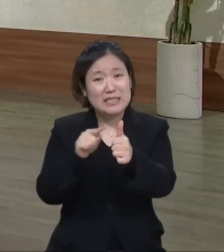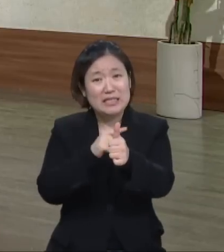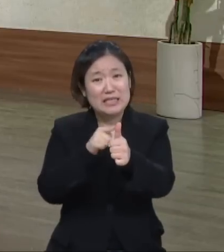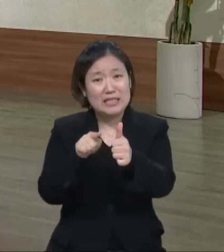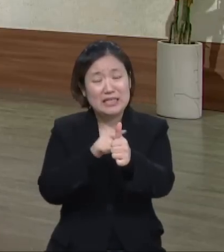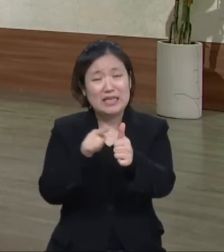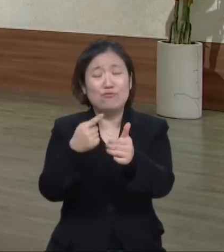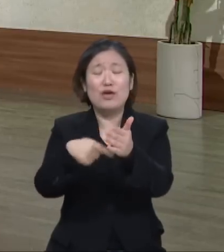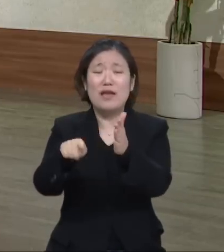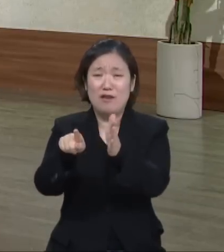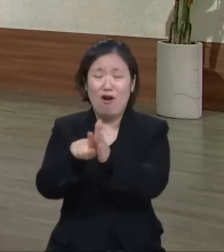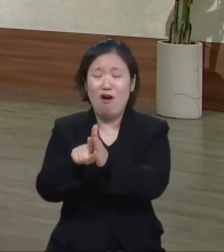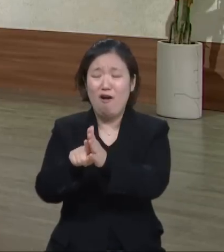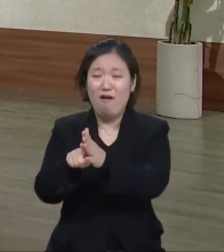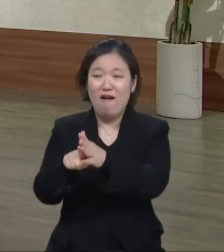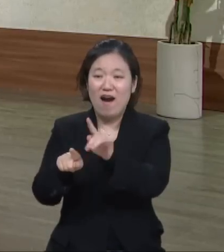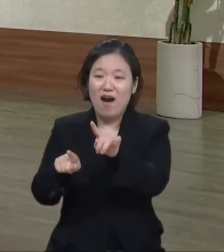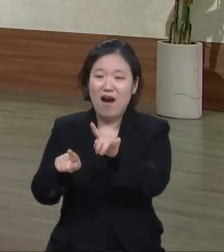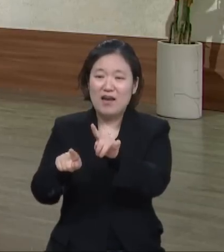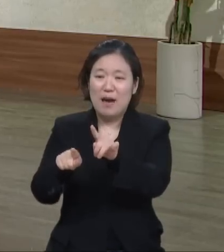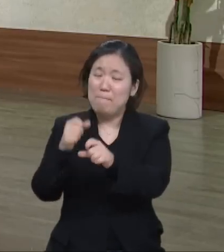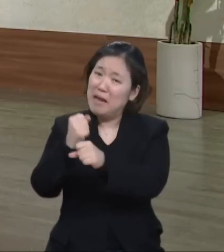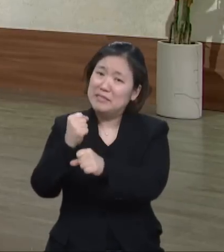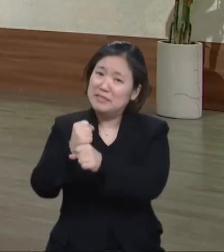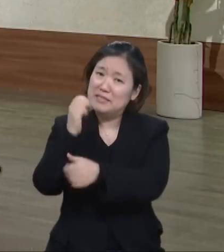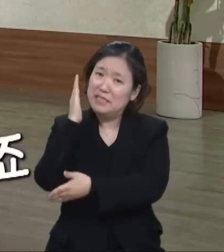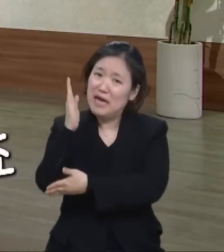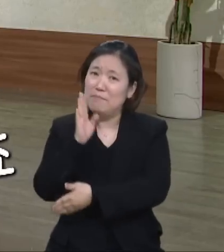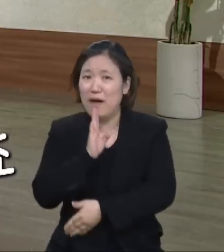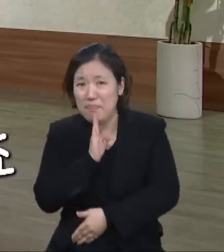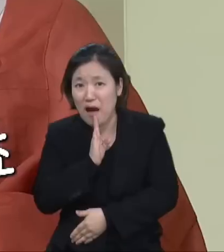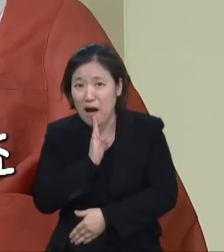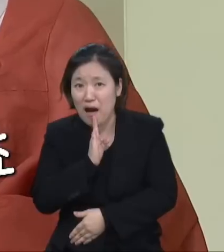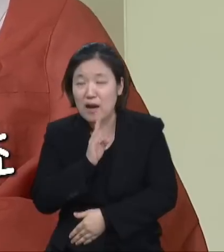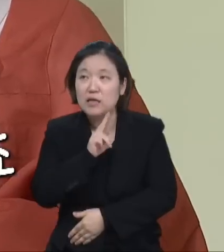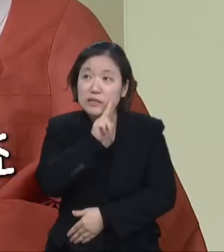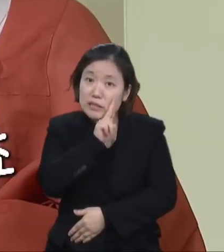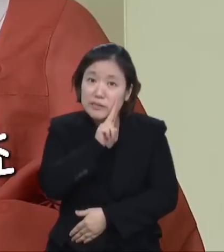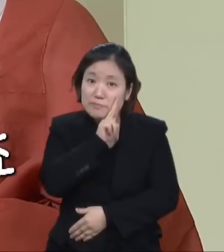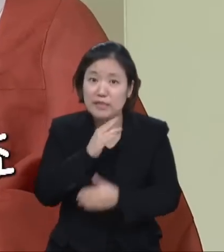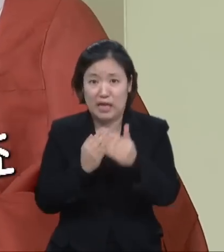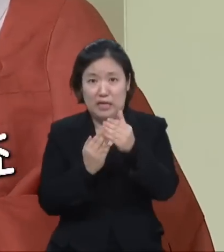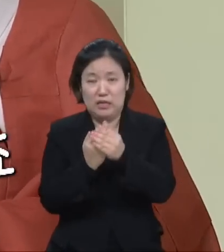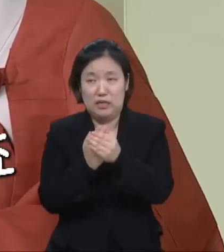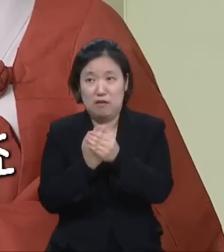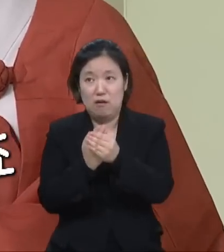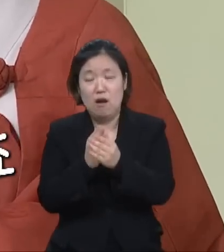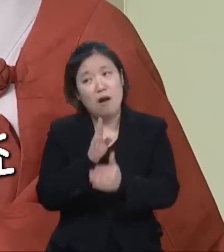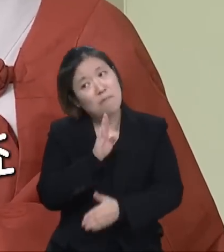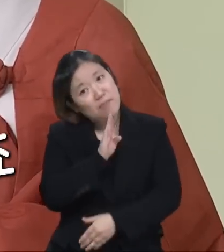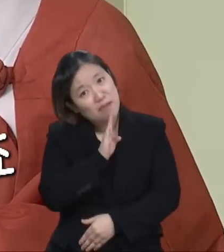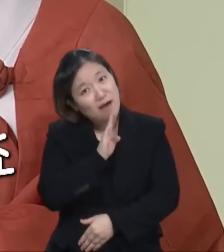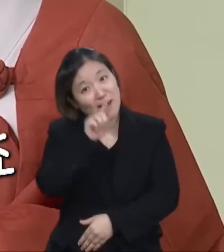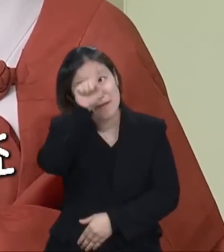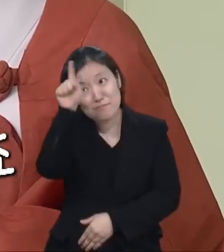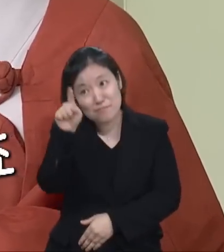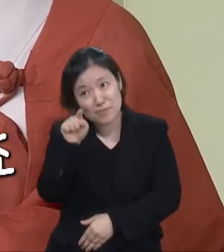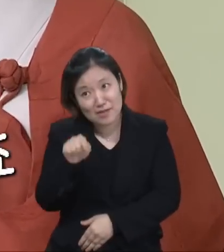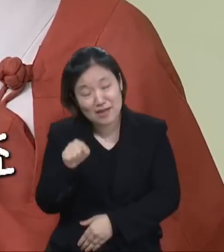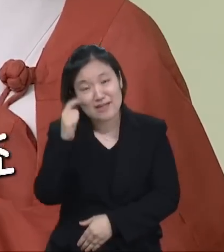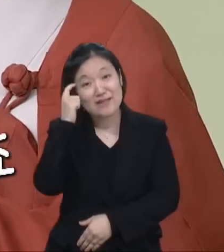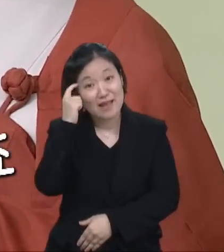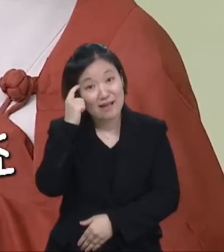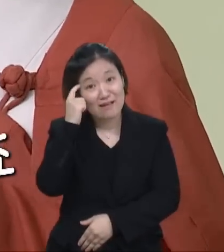내라고지 이야기가 아닐까 사실 이런 의심이 들 수가 있죠 저도 한때 그랬던 적이 있었고요